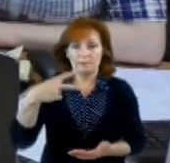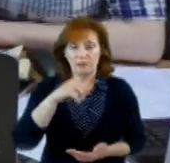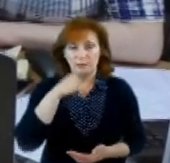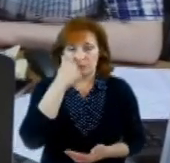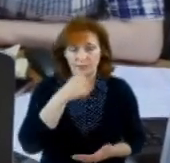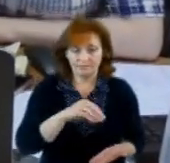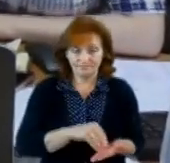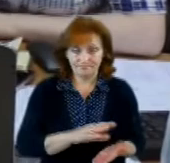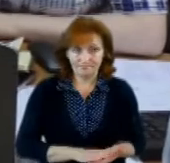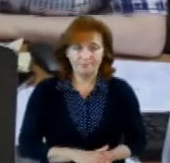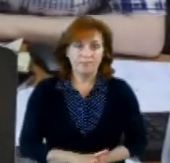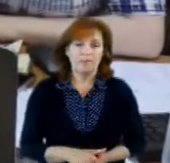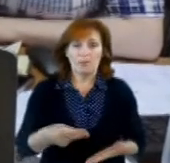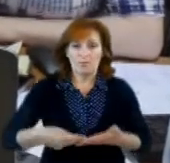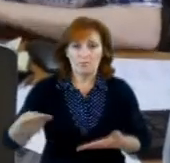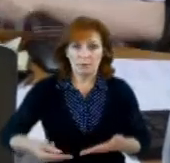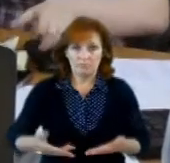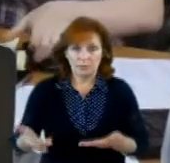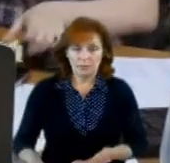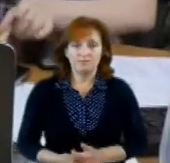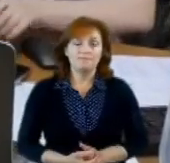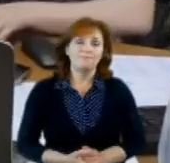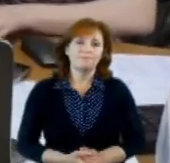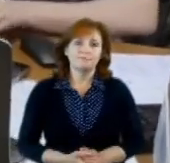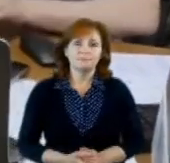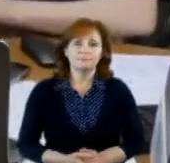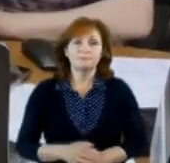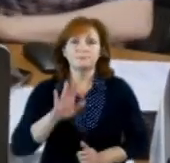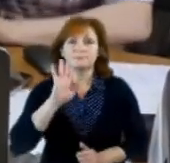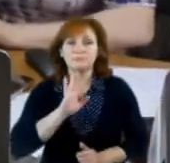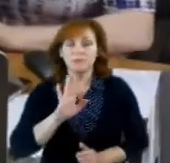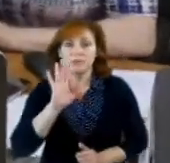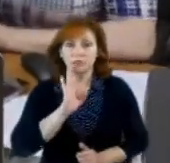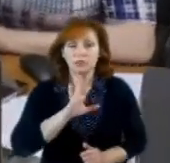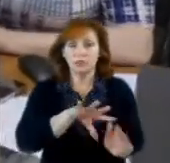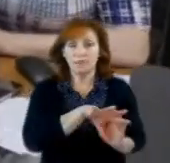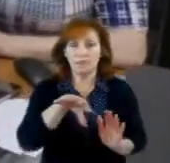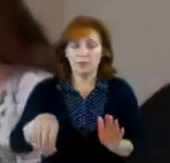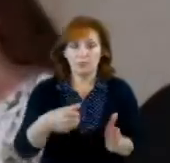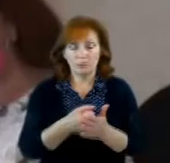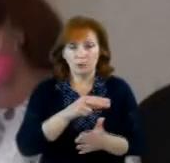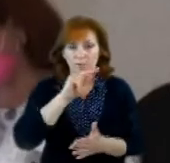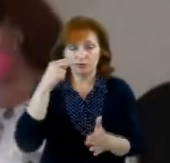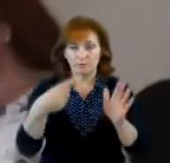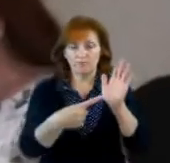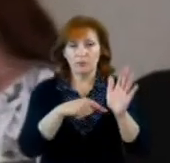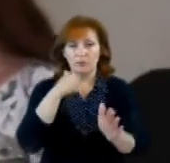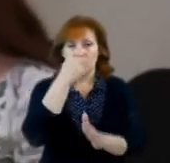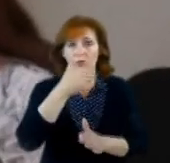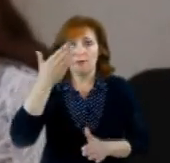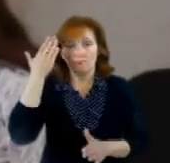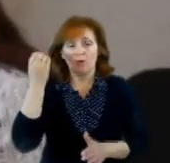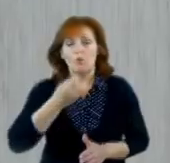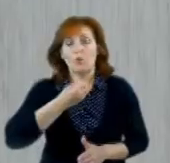8.09.09.20. Підпис. Будь ласочка. Жінка переїхала до Чернігова 6 років тому, коли на сході України